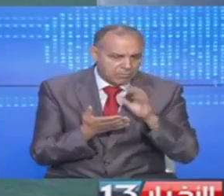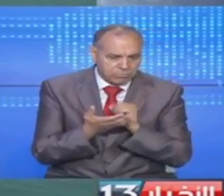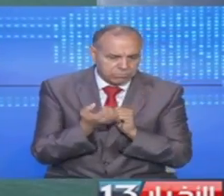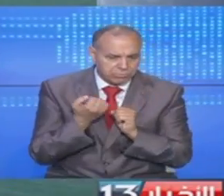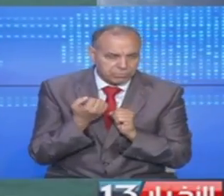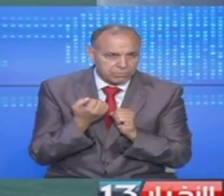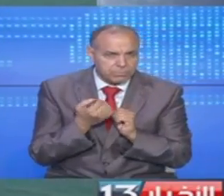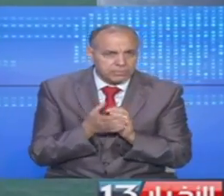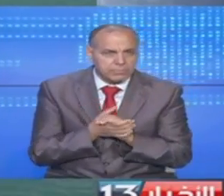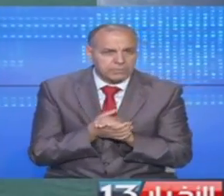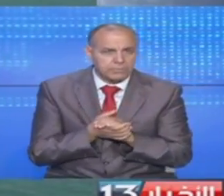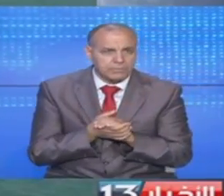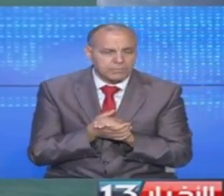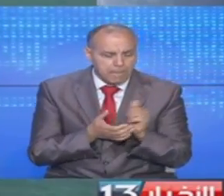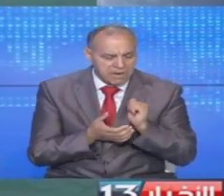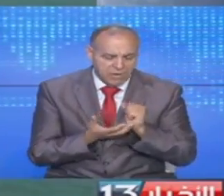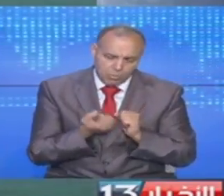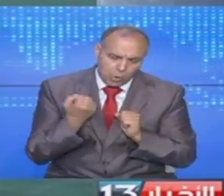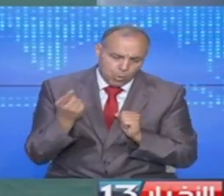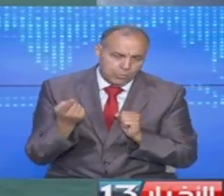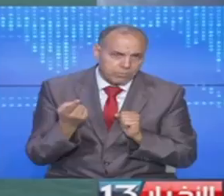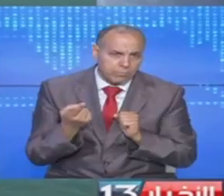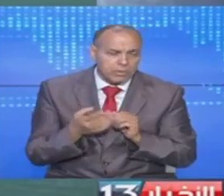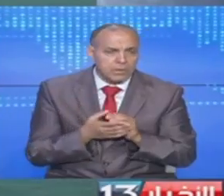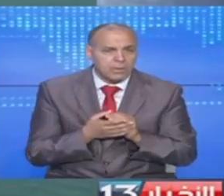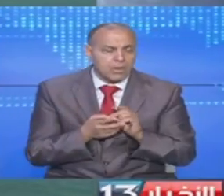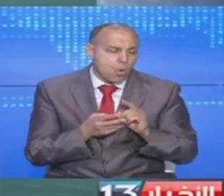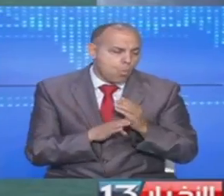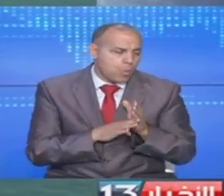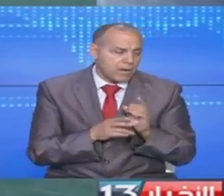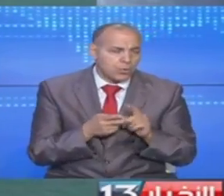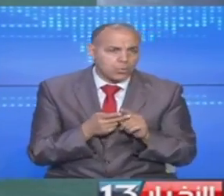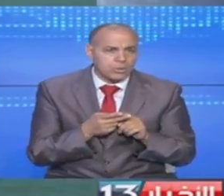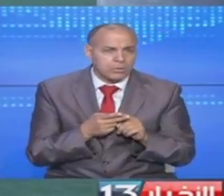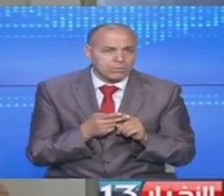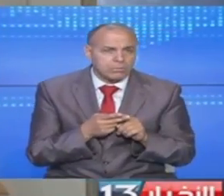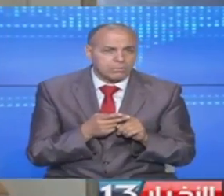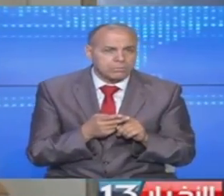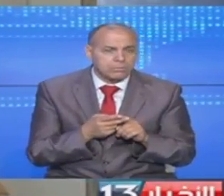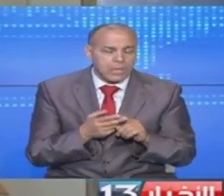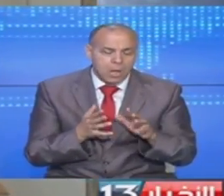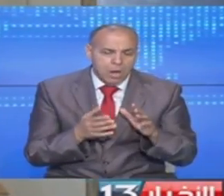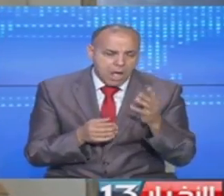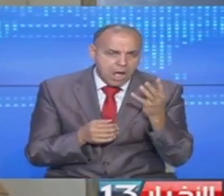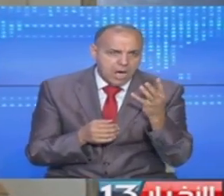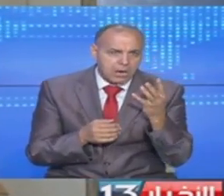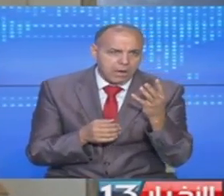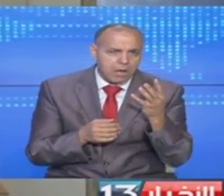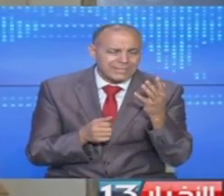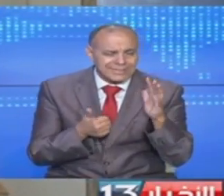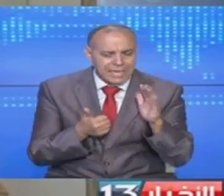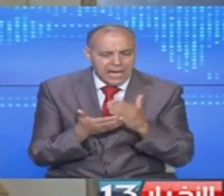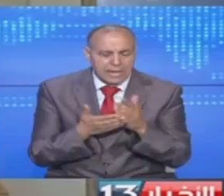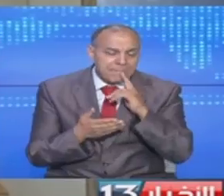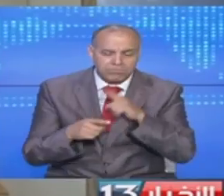فيهم للخواص حكم نهائي وبات، والباقي في دور التقاضي. زاد حوالي 4 إلى 6 هكتارات مازالت